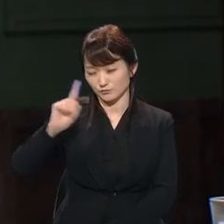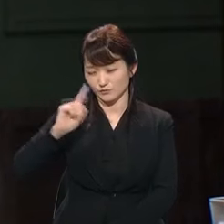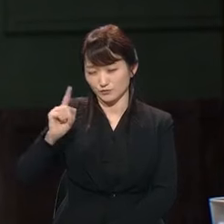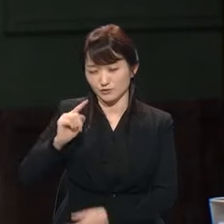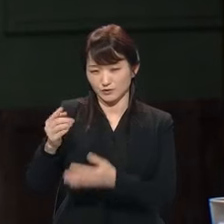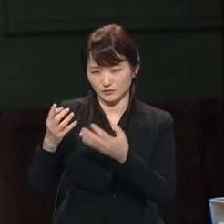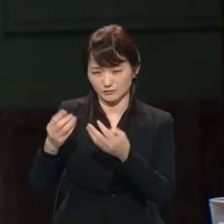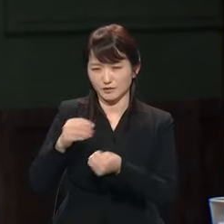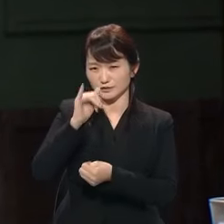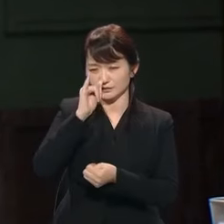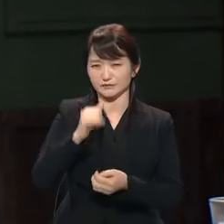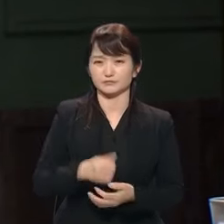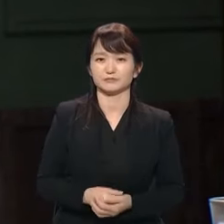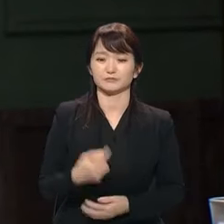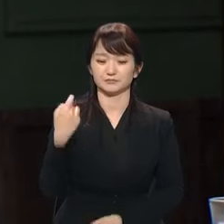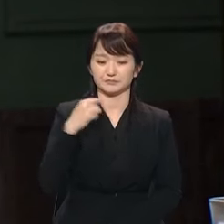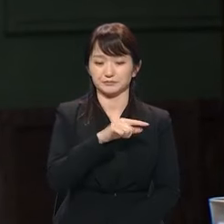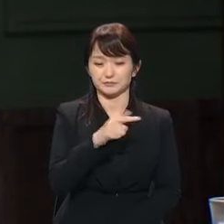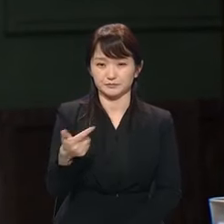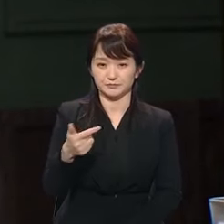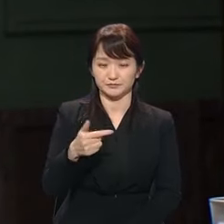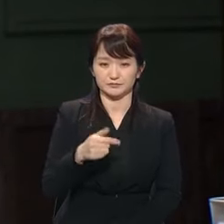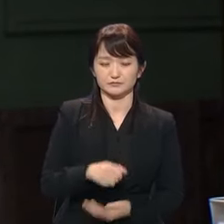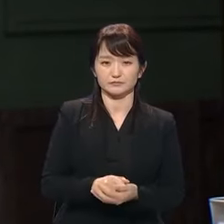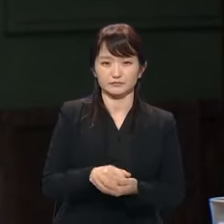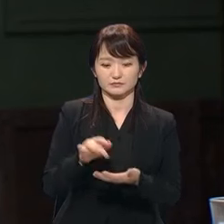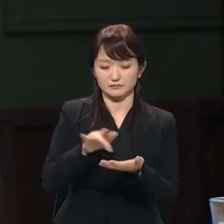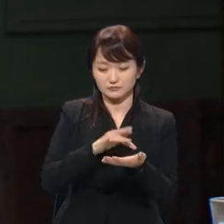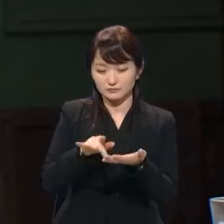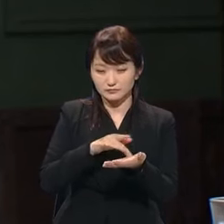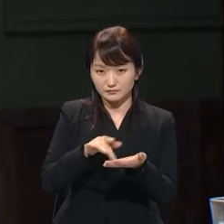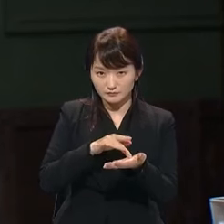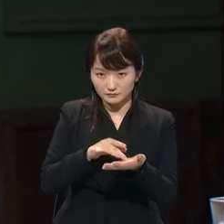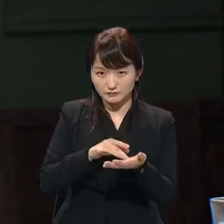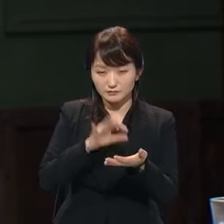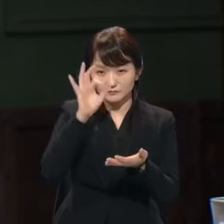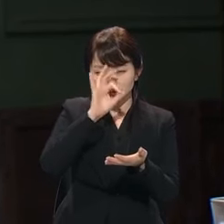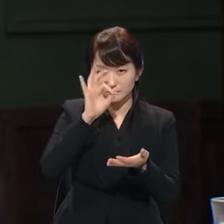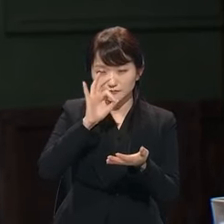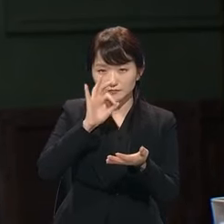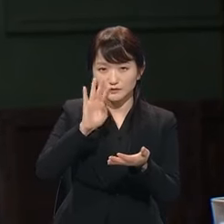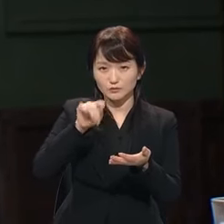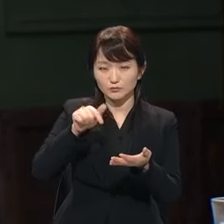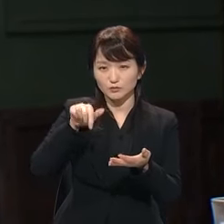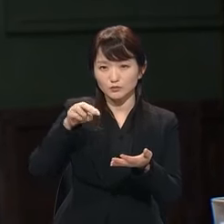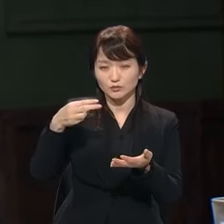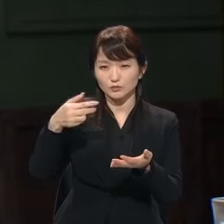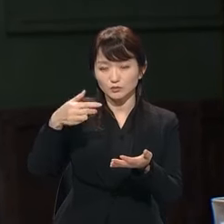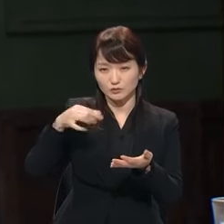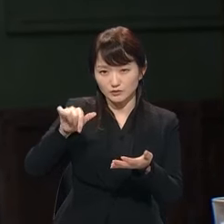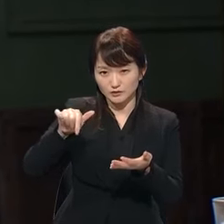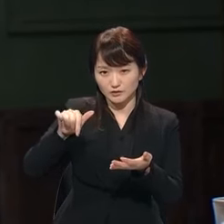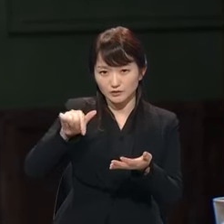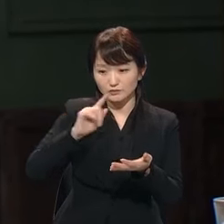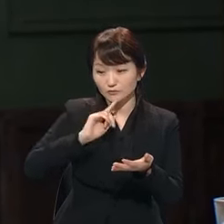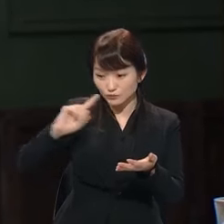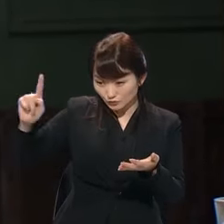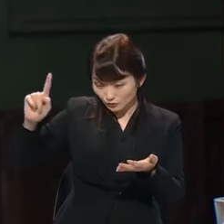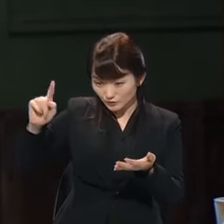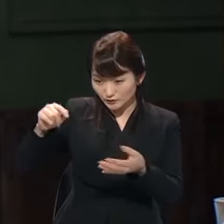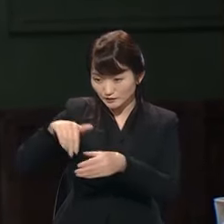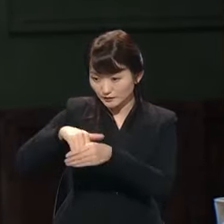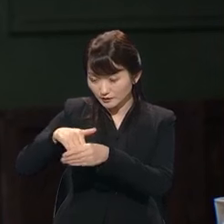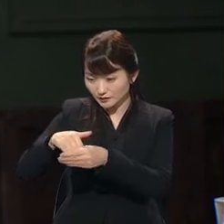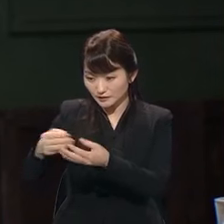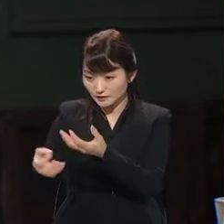상황입니다. 어제 저녁에도요, 배달 앱을 통해서 이 돼지 불백정식을 주문을 했습니다. 그랬더니 된장찌개가 딸려왔습니다. 그래서